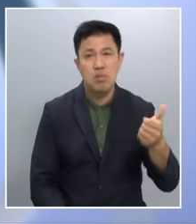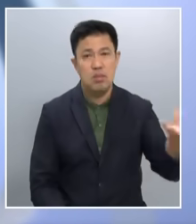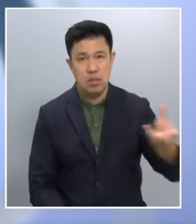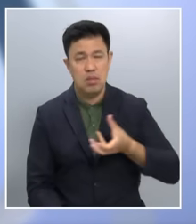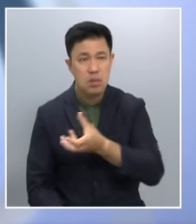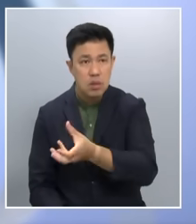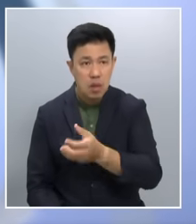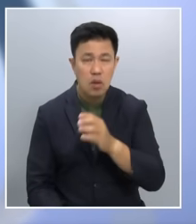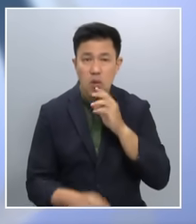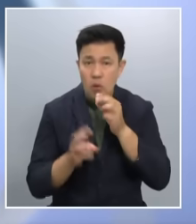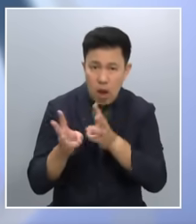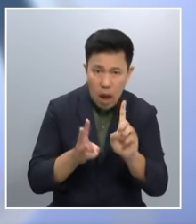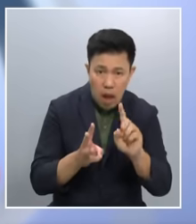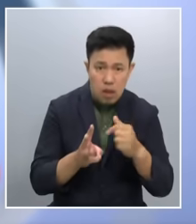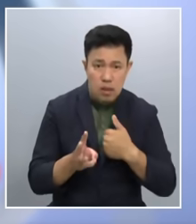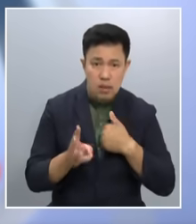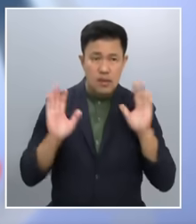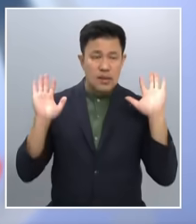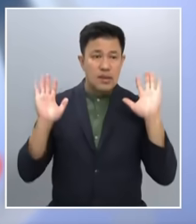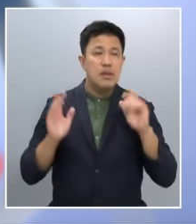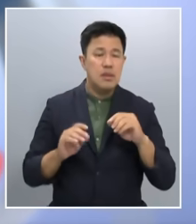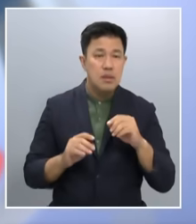ไรที่มันมีช่องทางมาพวกผมก็ไม่เอากันแน่ครับ